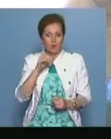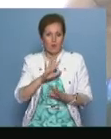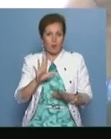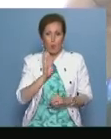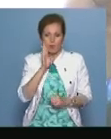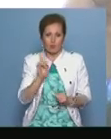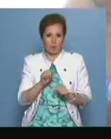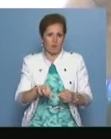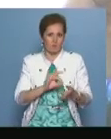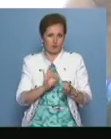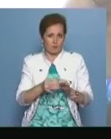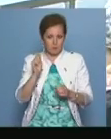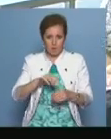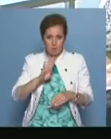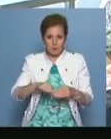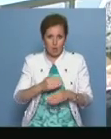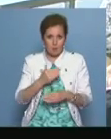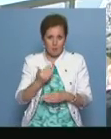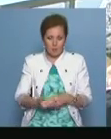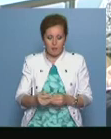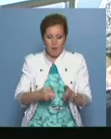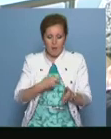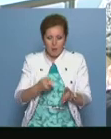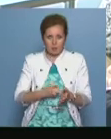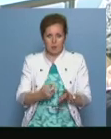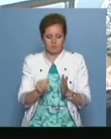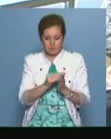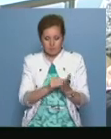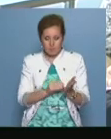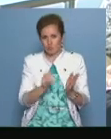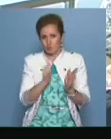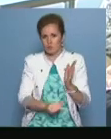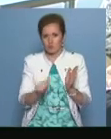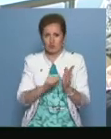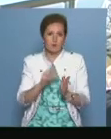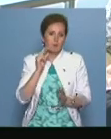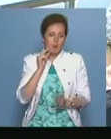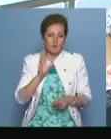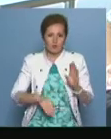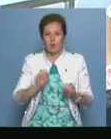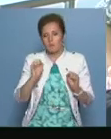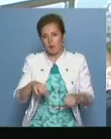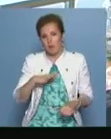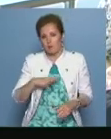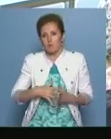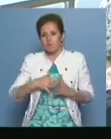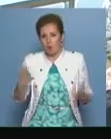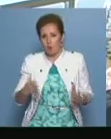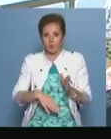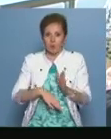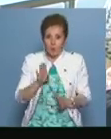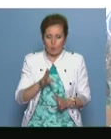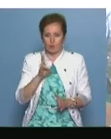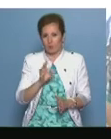Ижевске без опозданий. На ЕГЭ по литературе Даша набрала 66 баллов. Считает, могла бы больше. Не хватило